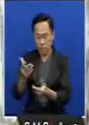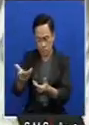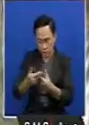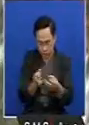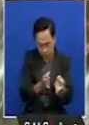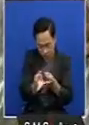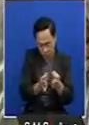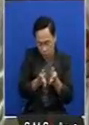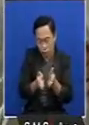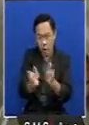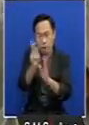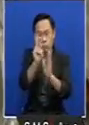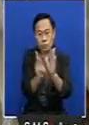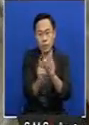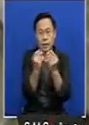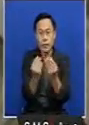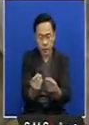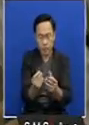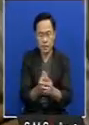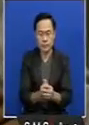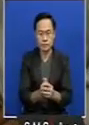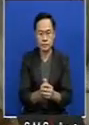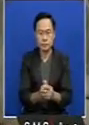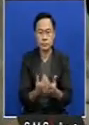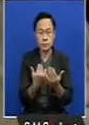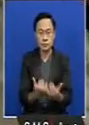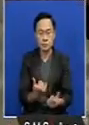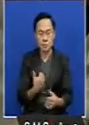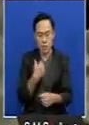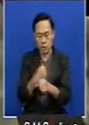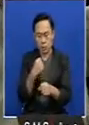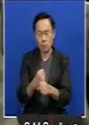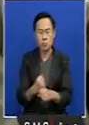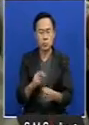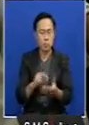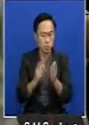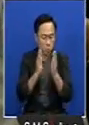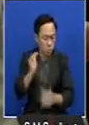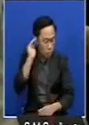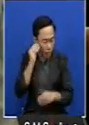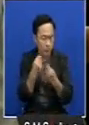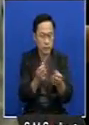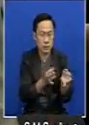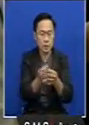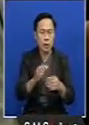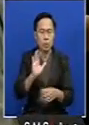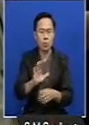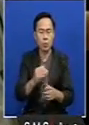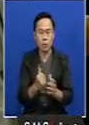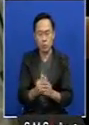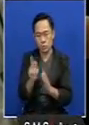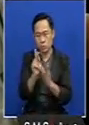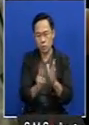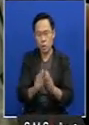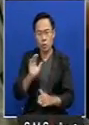เชิญไปเป็นที่ปรึกษาด้านกฎหมายนอกจากนี้อาจารย์ก็ยังได้รับความไว้วางใจให้ไปเป็นที่ปรึกษา